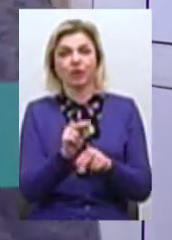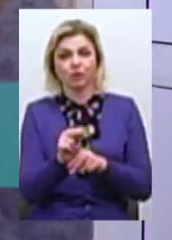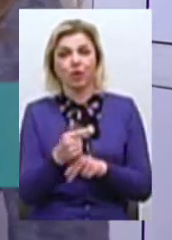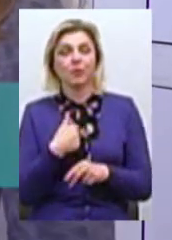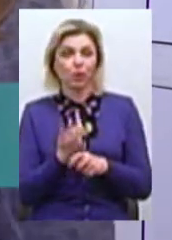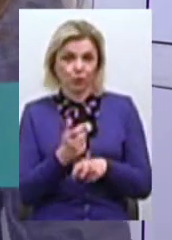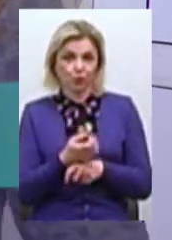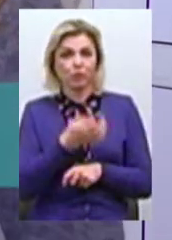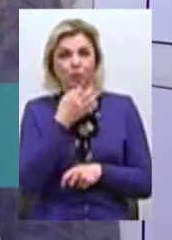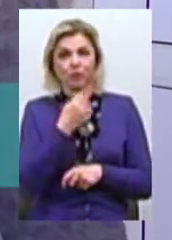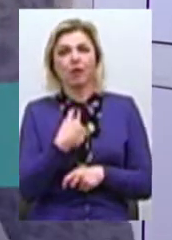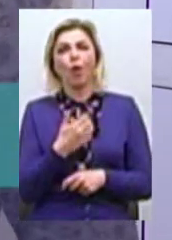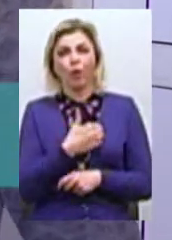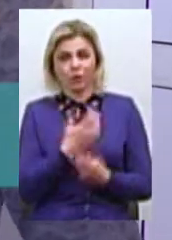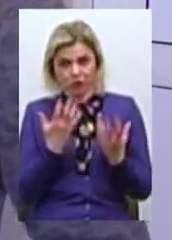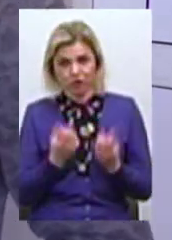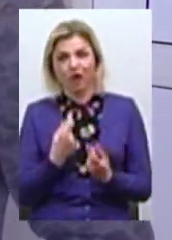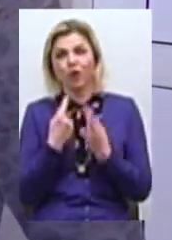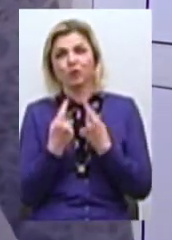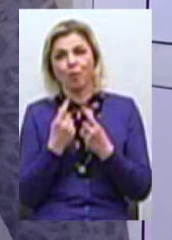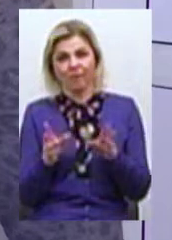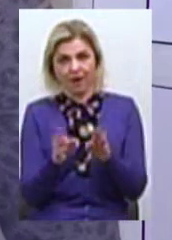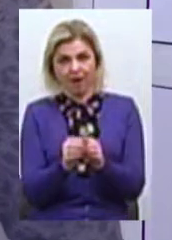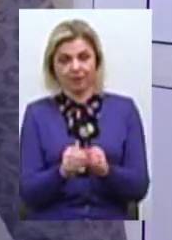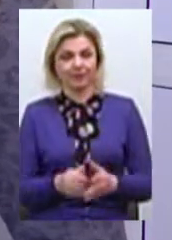ще розмовляти.